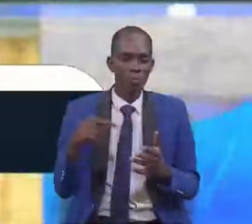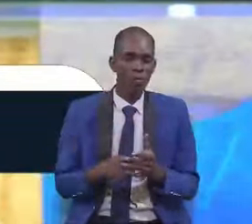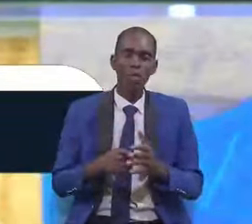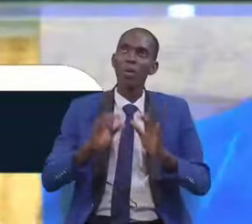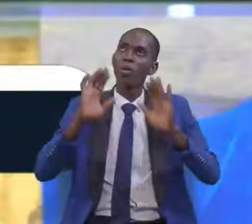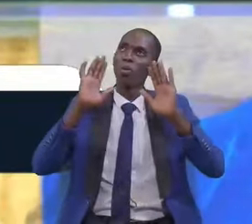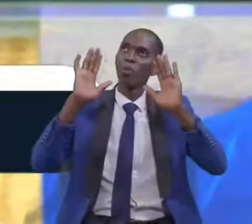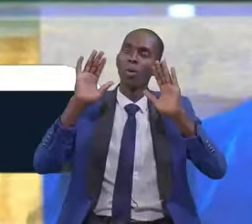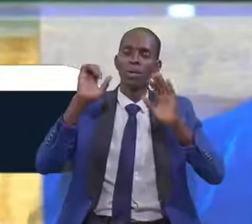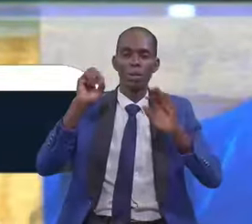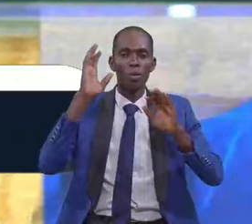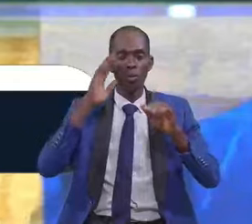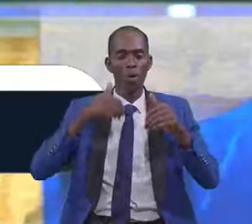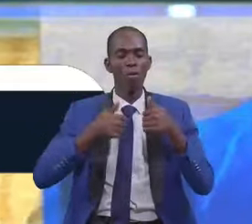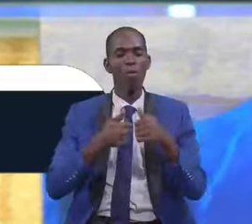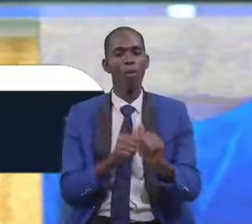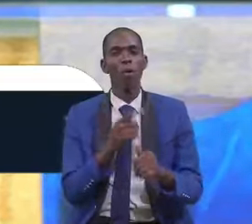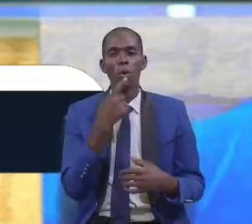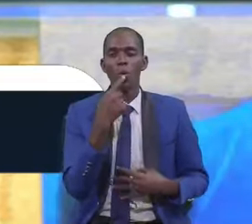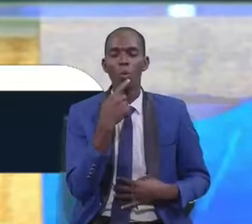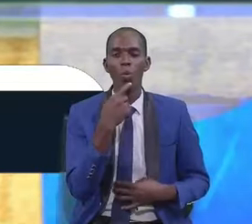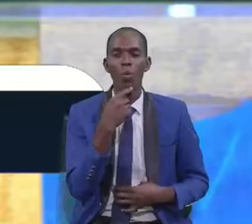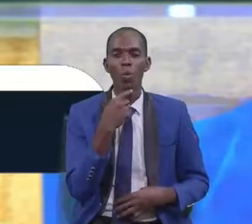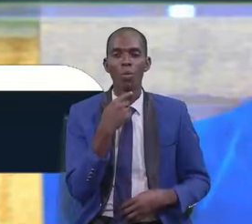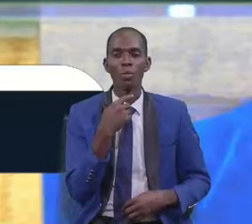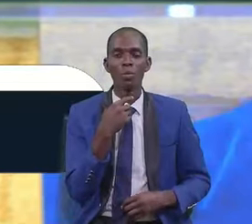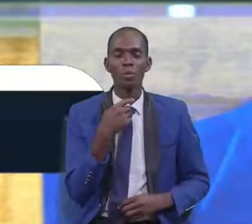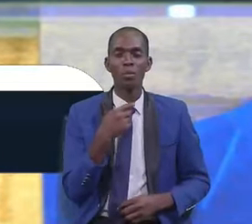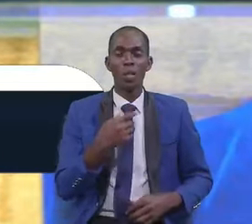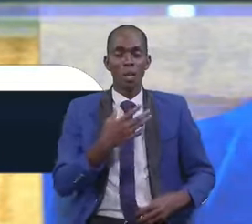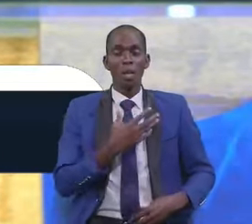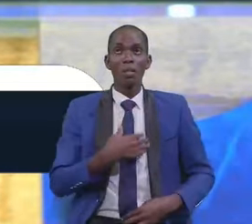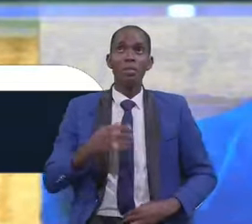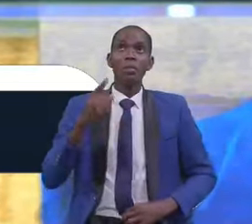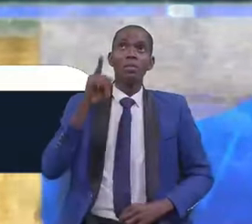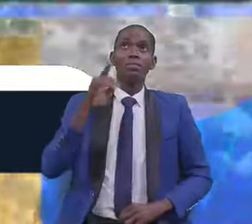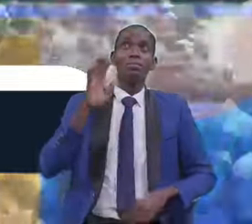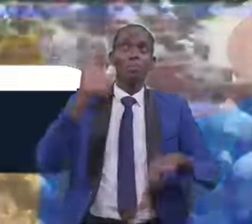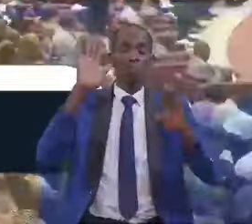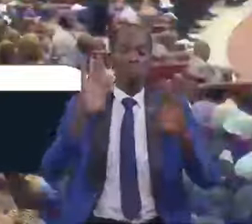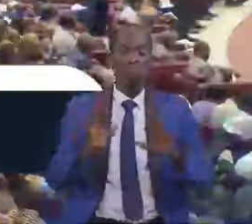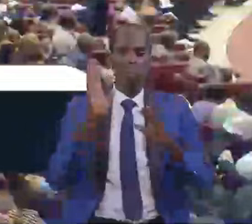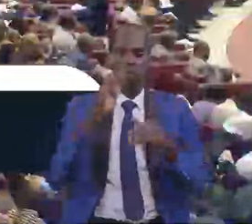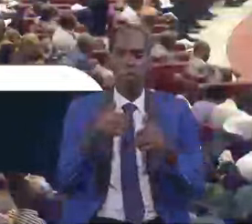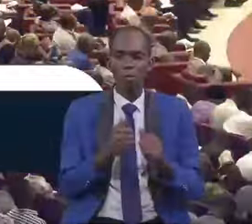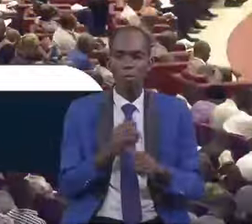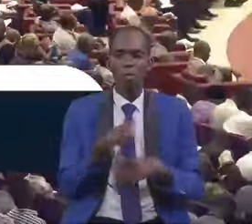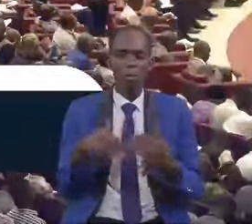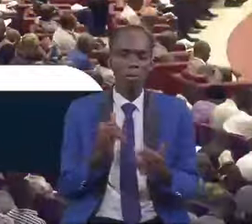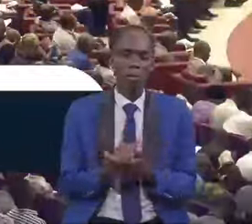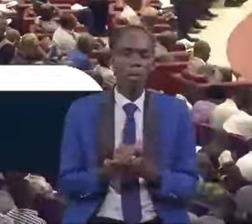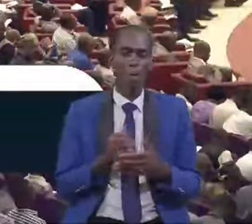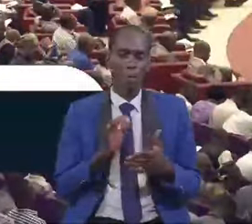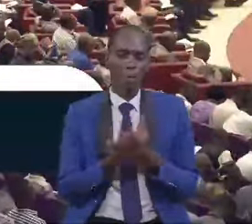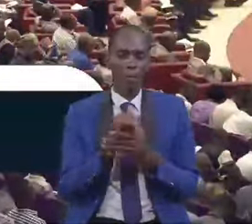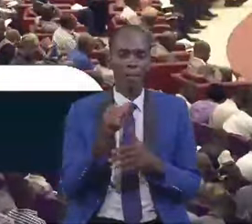accompagneront. Voici les miracles qui accompagneront. Voici les miracles qui accompagneront ceux qui auront cru. En mon